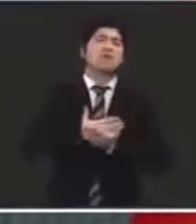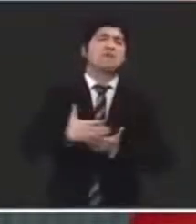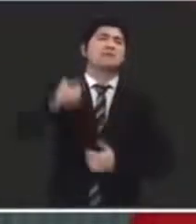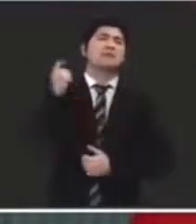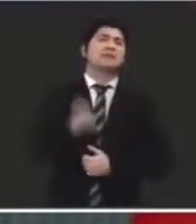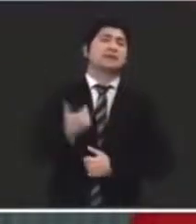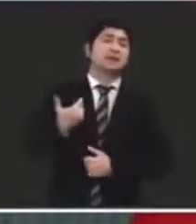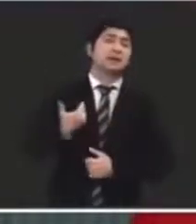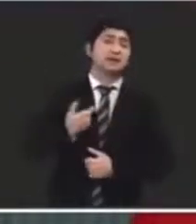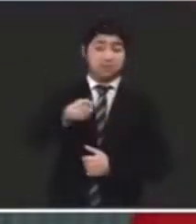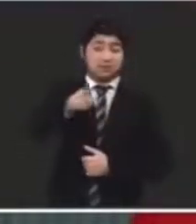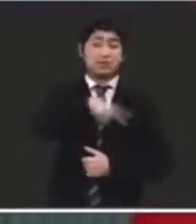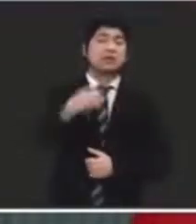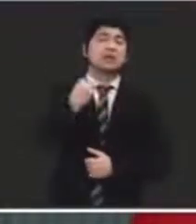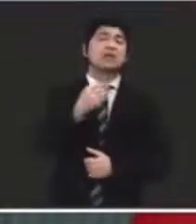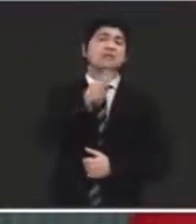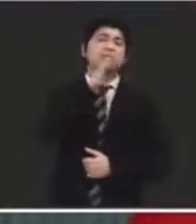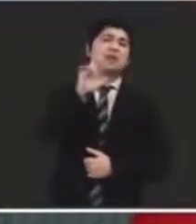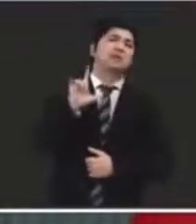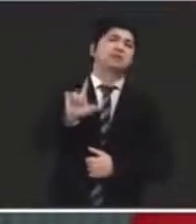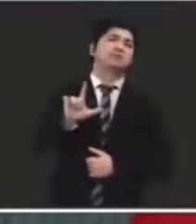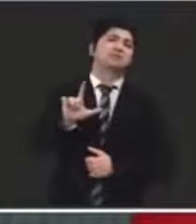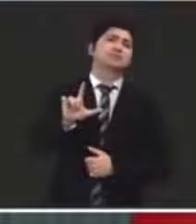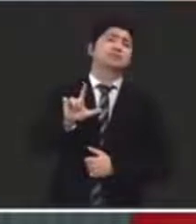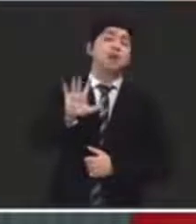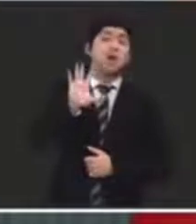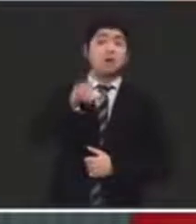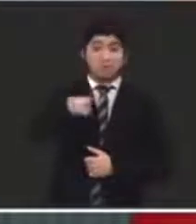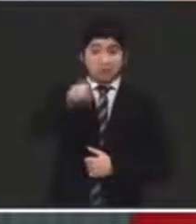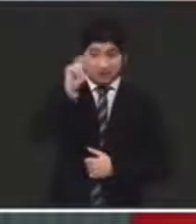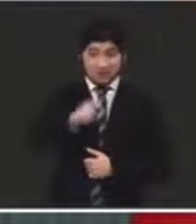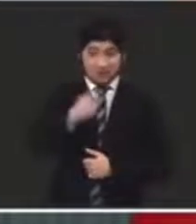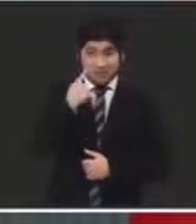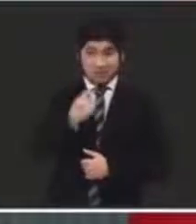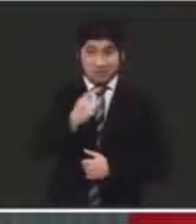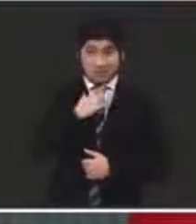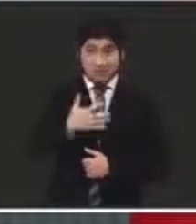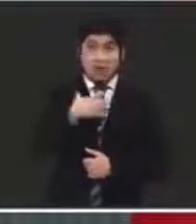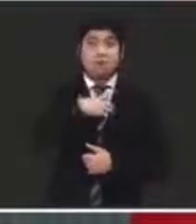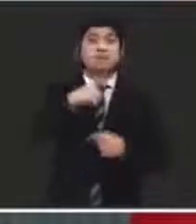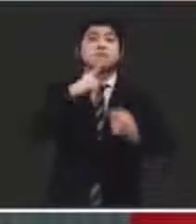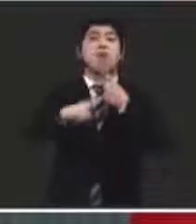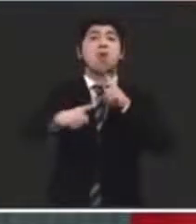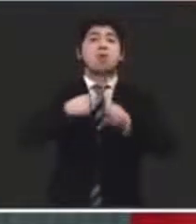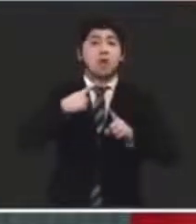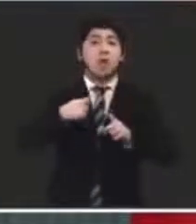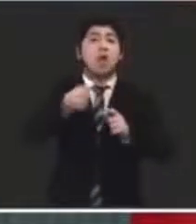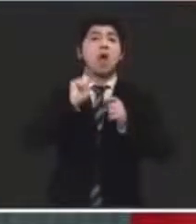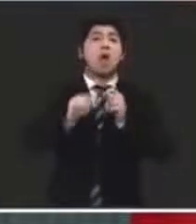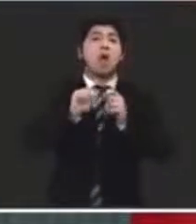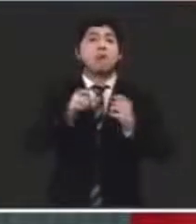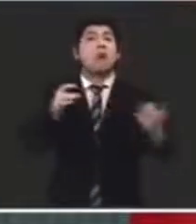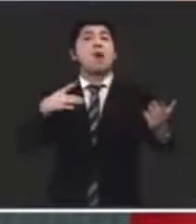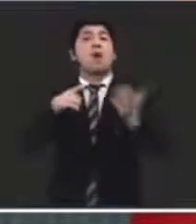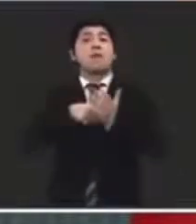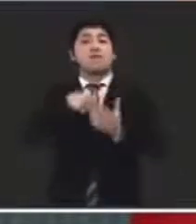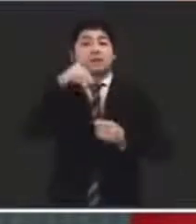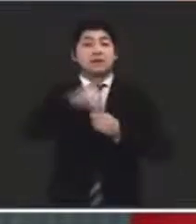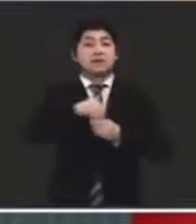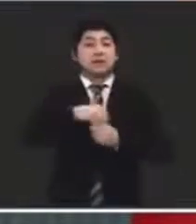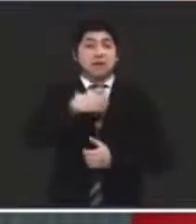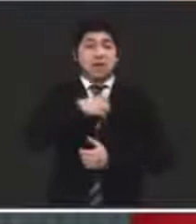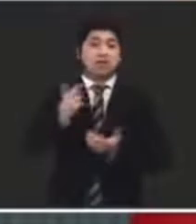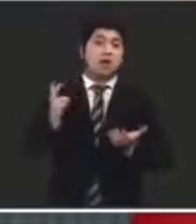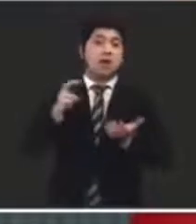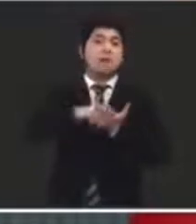Bu da iyi birine ama bunu yaparken kendi siyasi ve ekonomik hedeflerimizden kendi